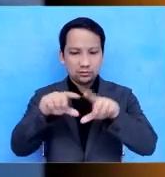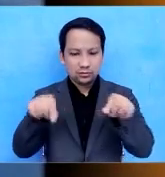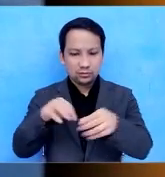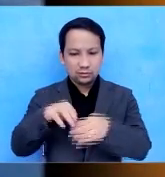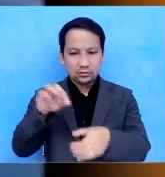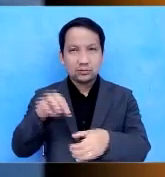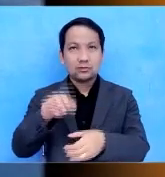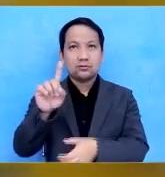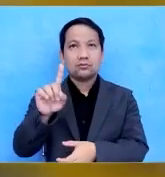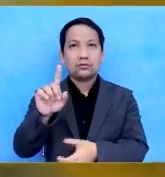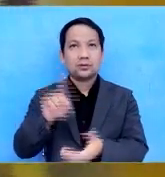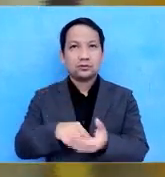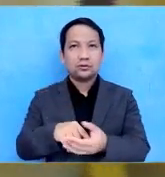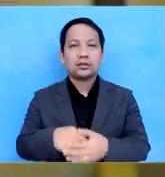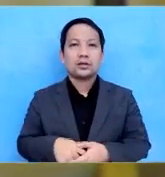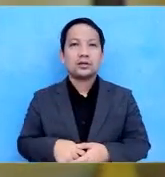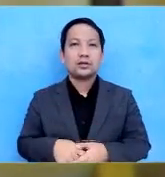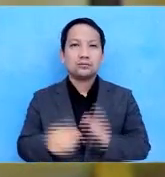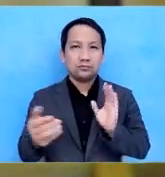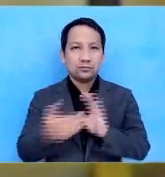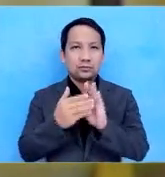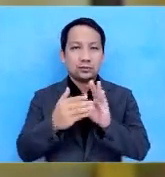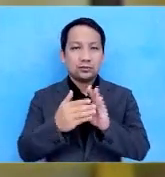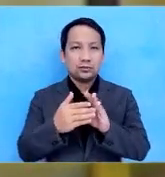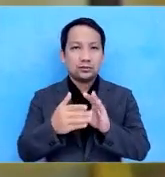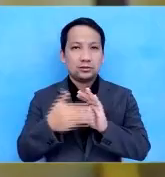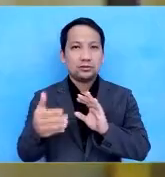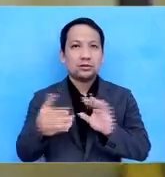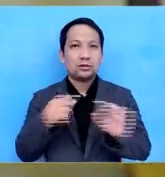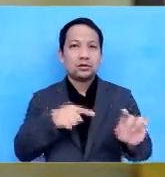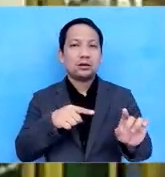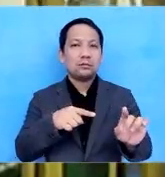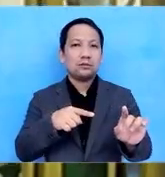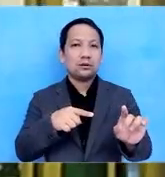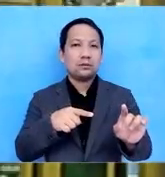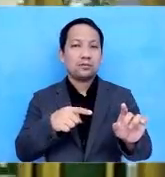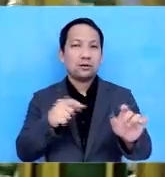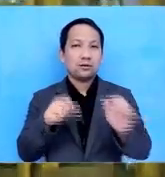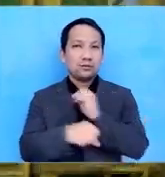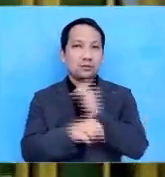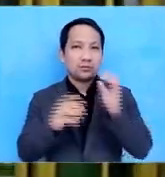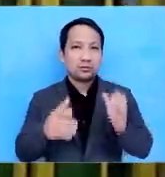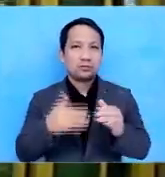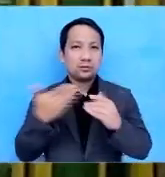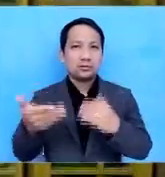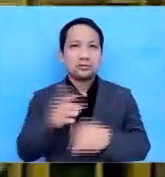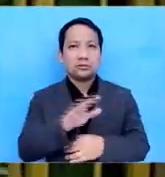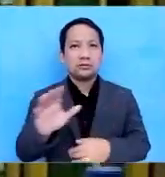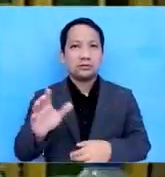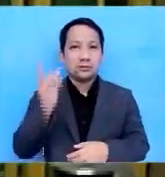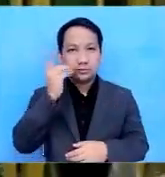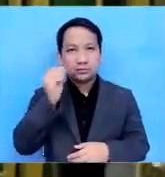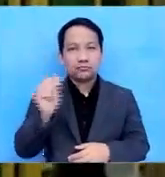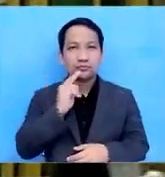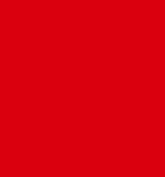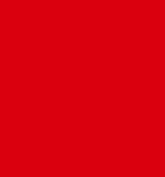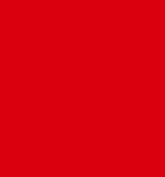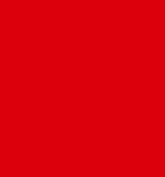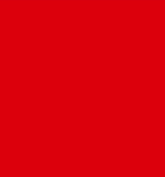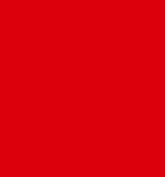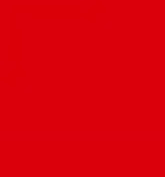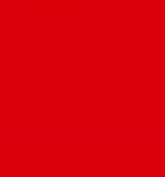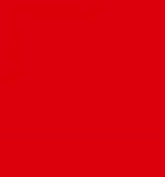lamang 1,000 piso. Maharap sa kasong robbery ang mga suspect. Nagbabalita mula sa frontline, Dave Abuel, News